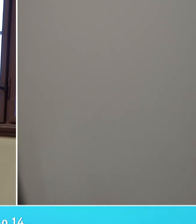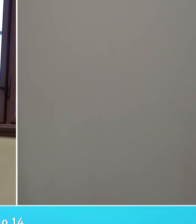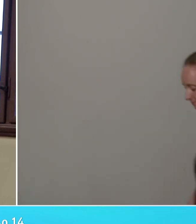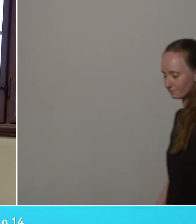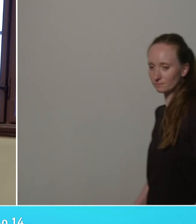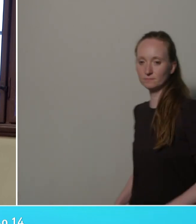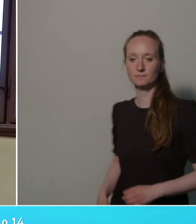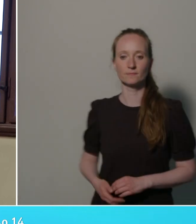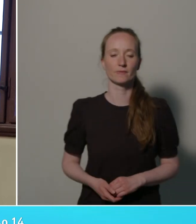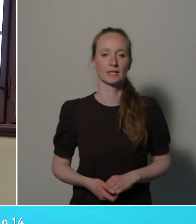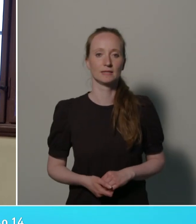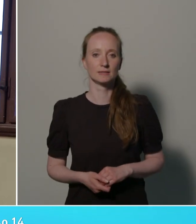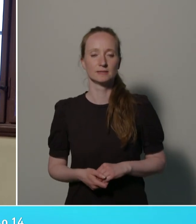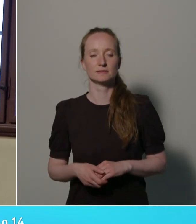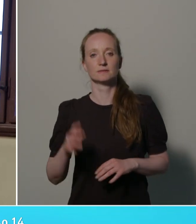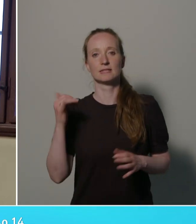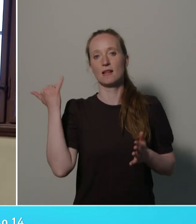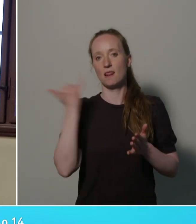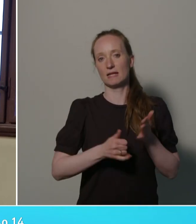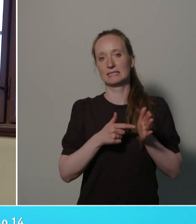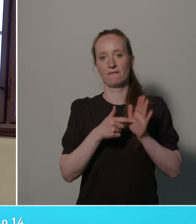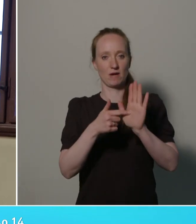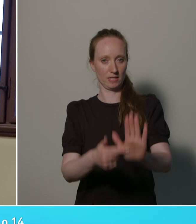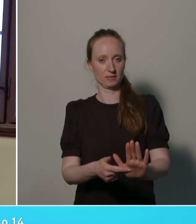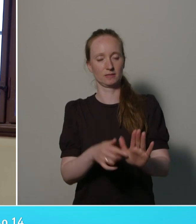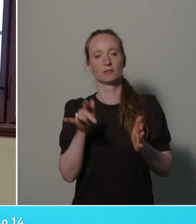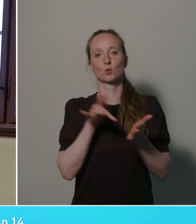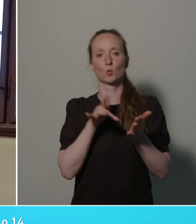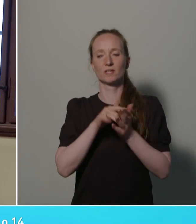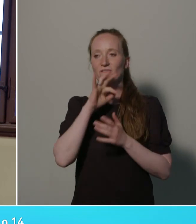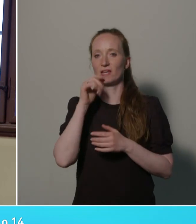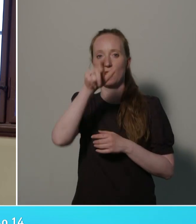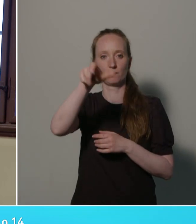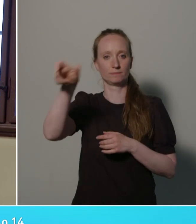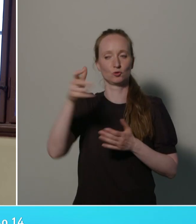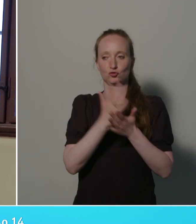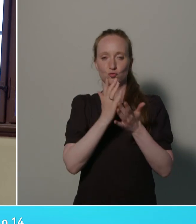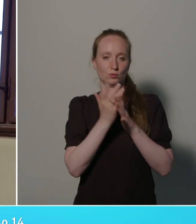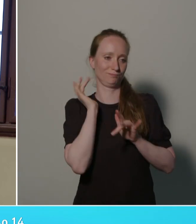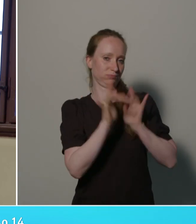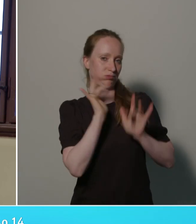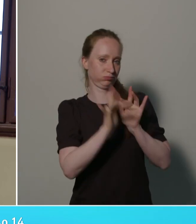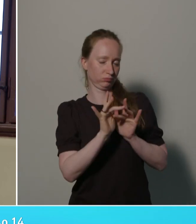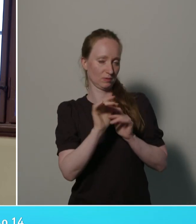der von vielen zu Recht kritisierten oder hinterfragten